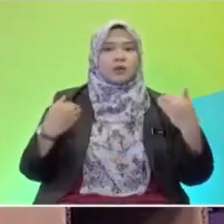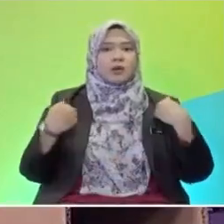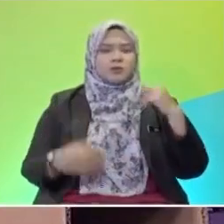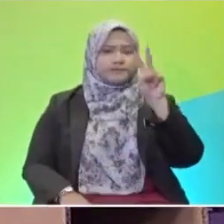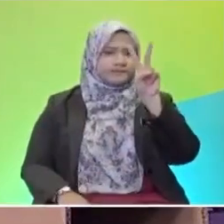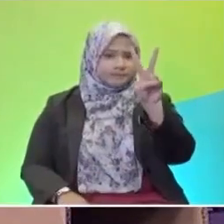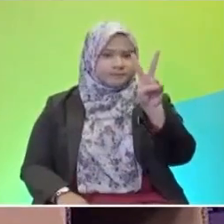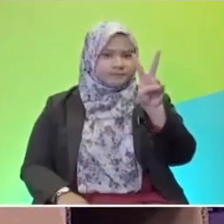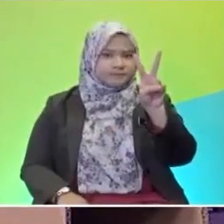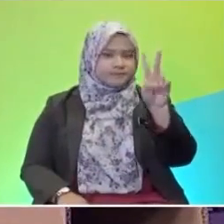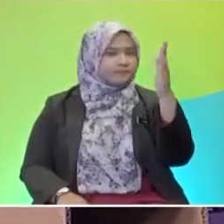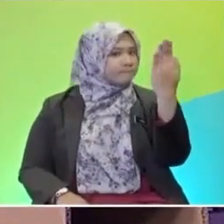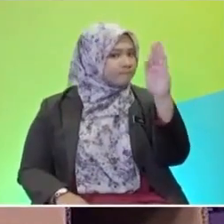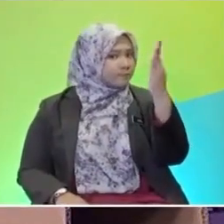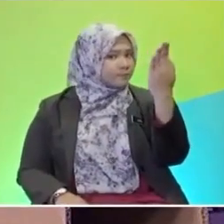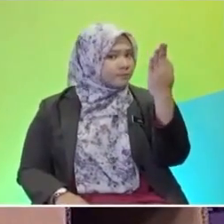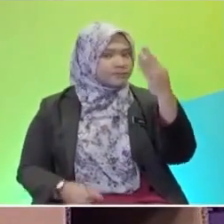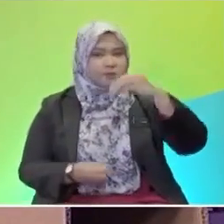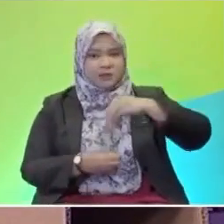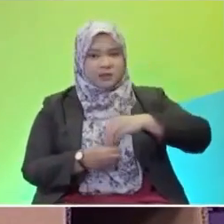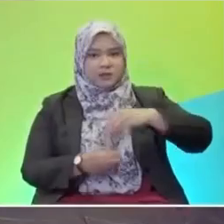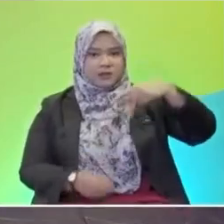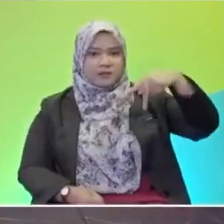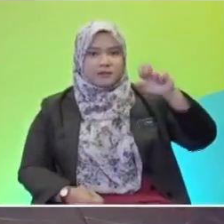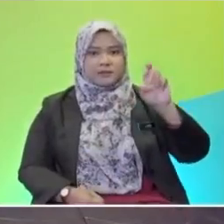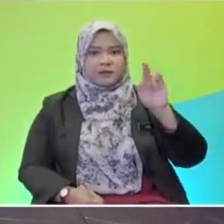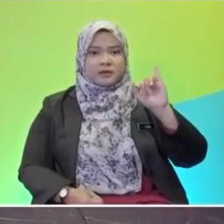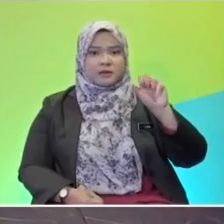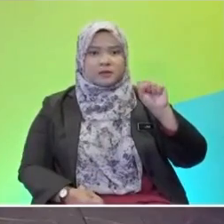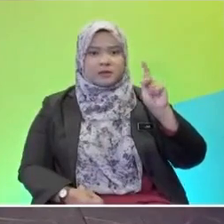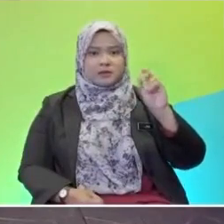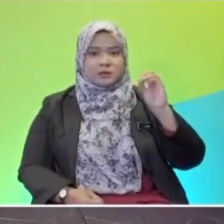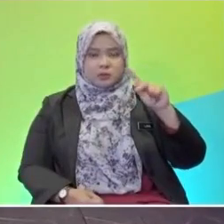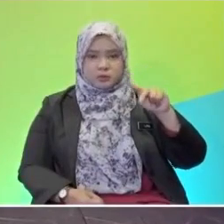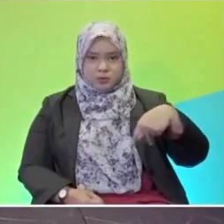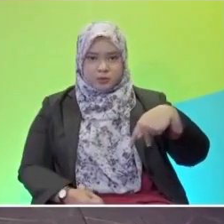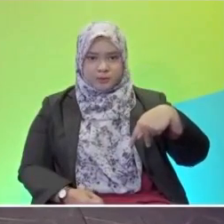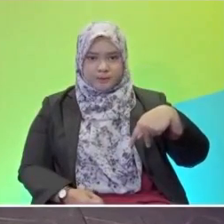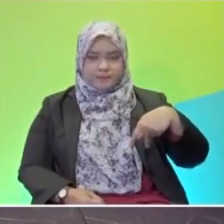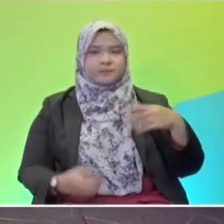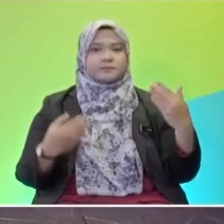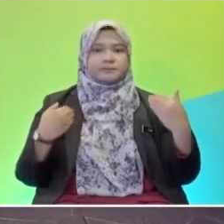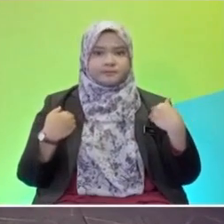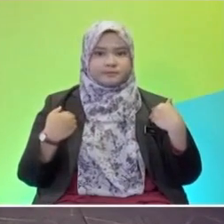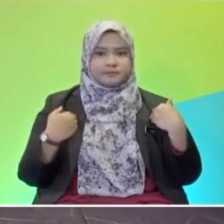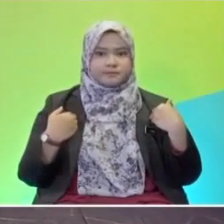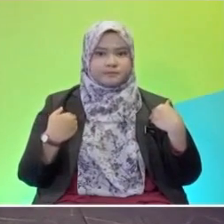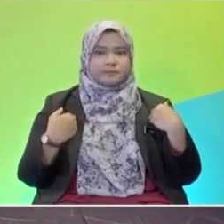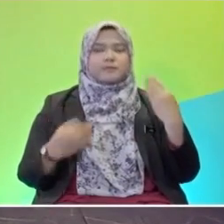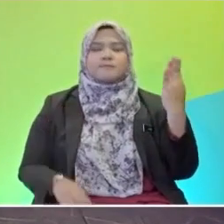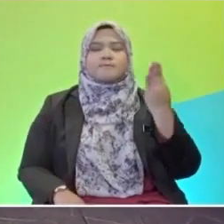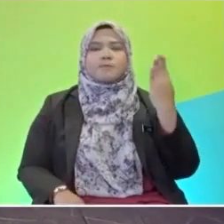dan biasanya periskop ini digunakan di mana biasanya digunakan di dalam kapal selam